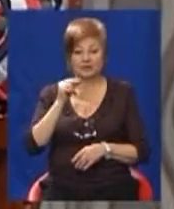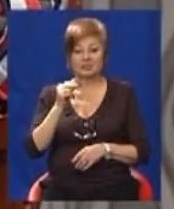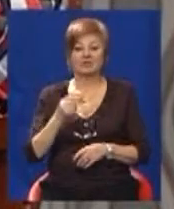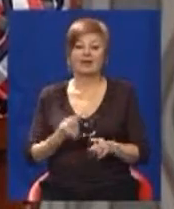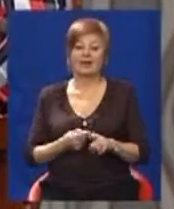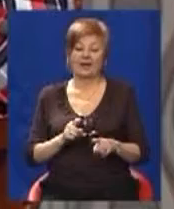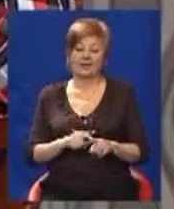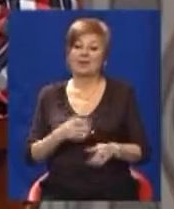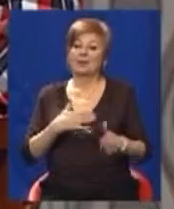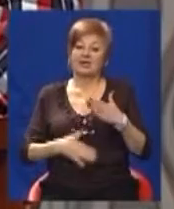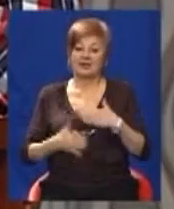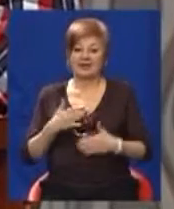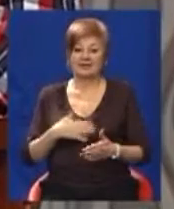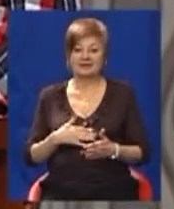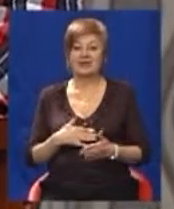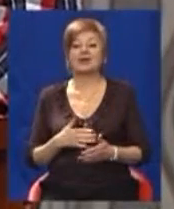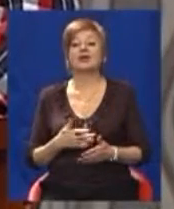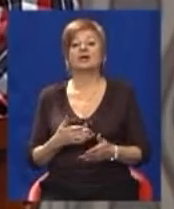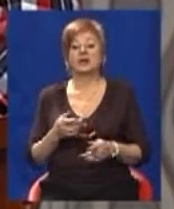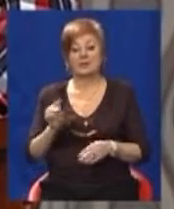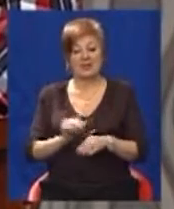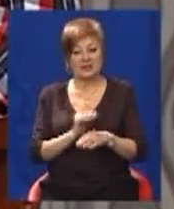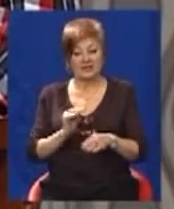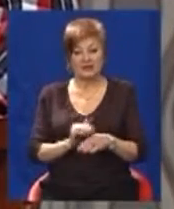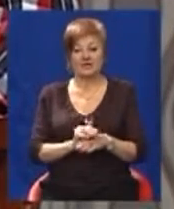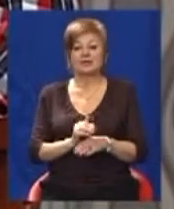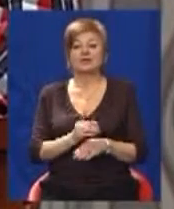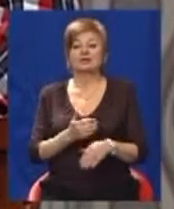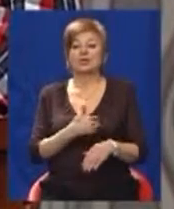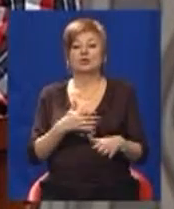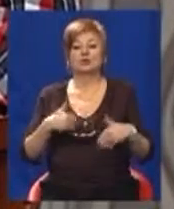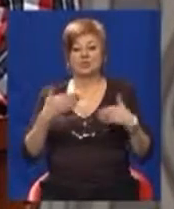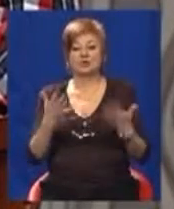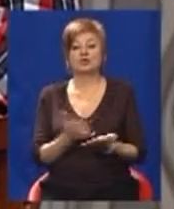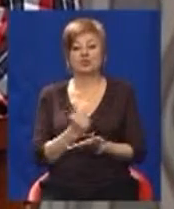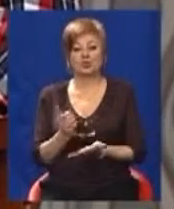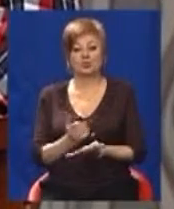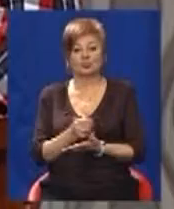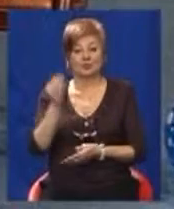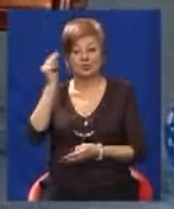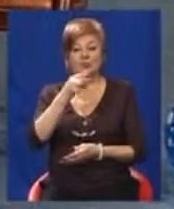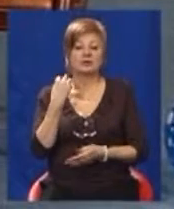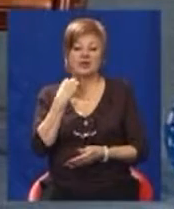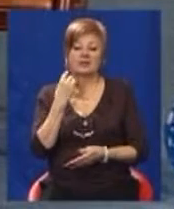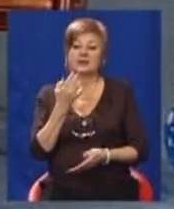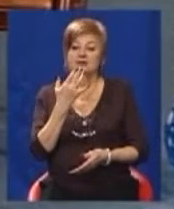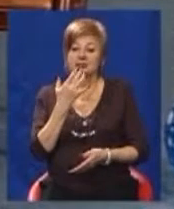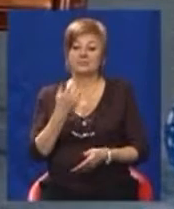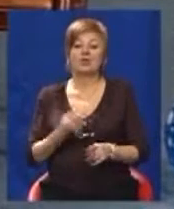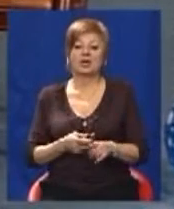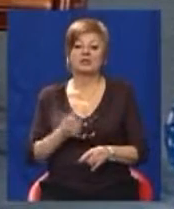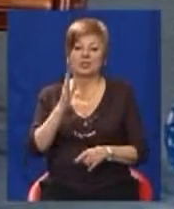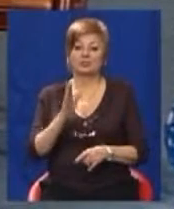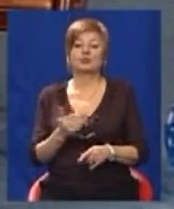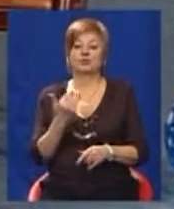це дуже приємно вражає. Молодець, хочеться тобі побажати успіхів у вивченні англійської мови, а також це стане